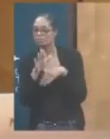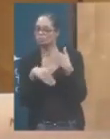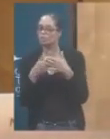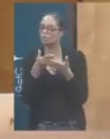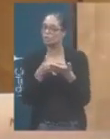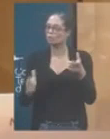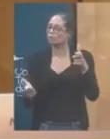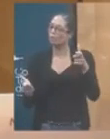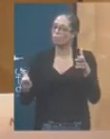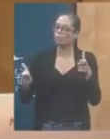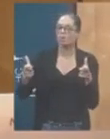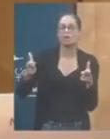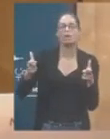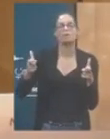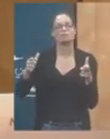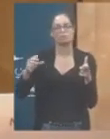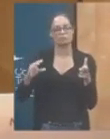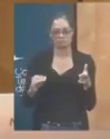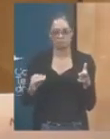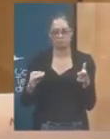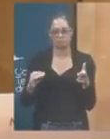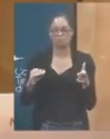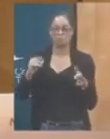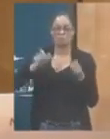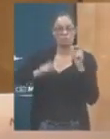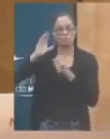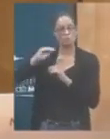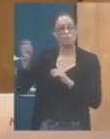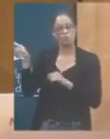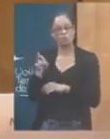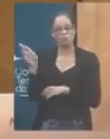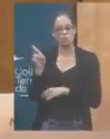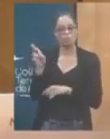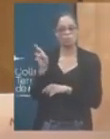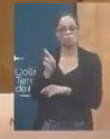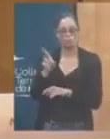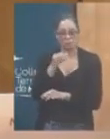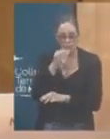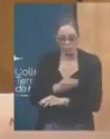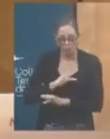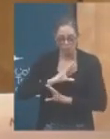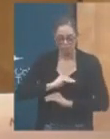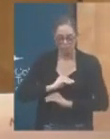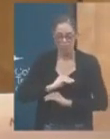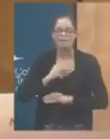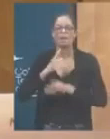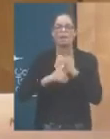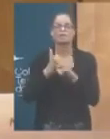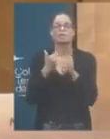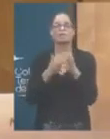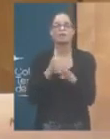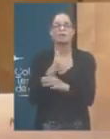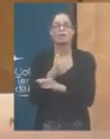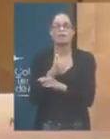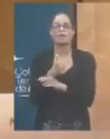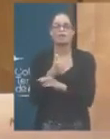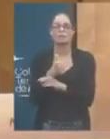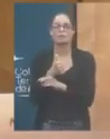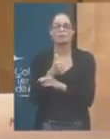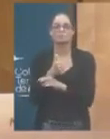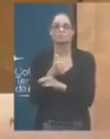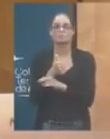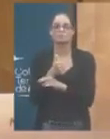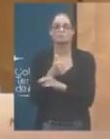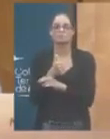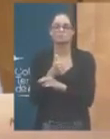redresser. Les étudiants ont recommencé à venir. L'information qu'on nous donne, c'est qu'en 2001, je ne connais pas les chiffres actuellement, mais en tout cas,